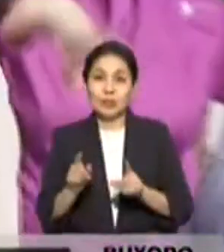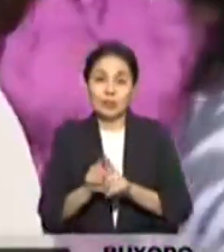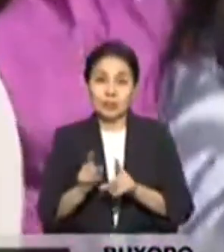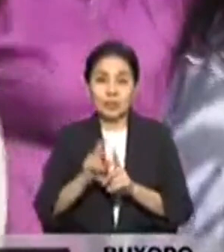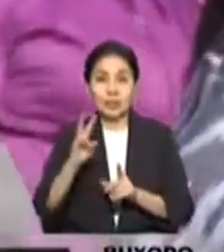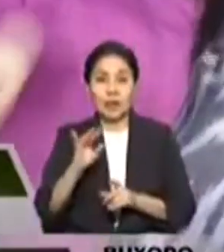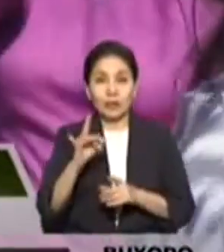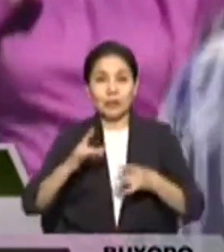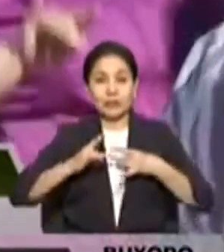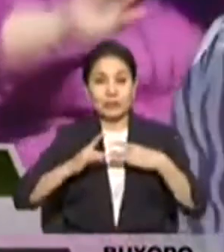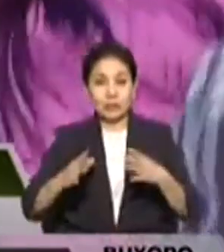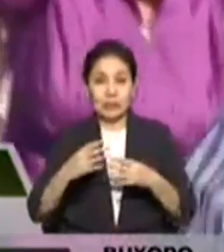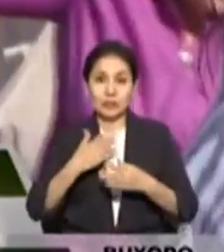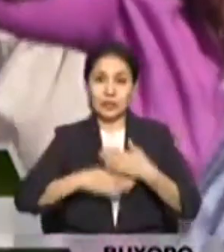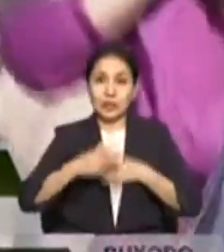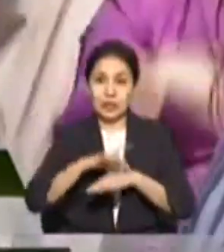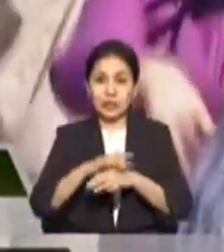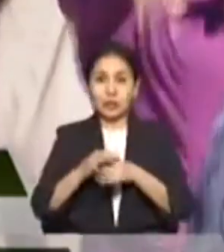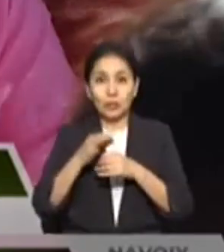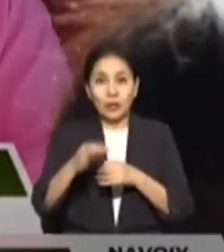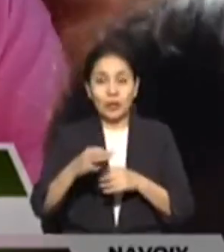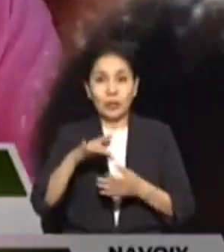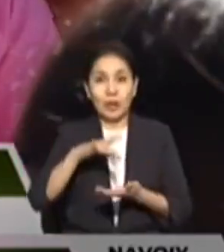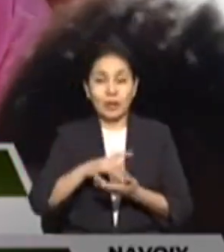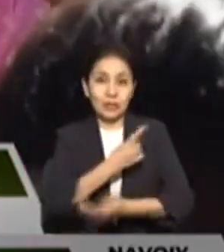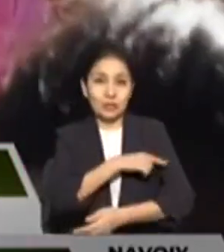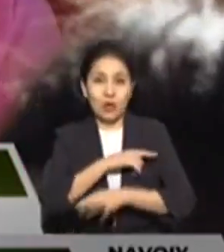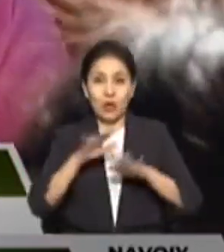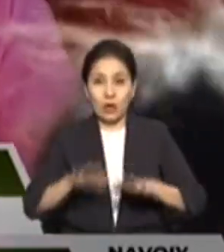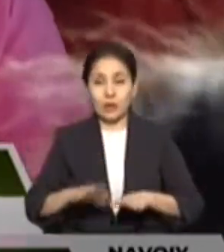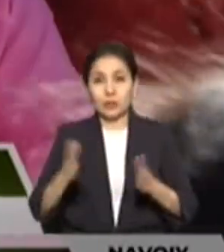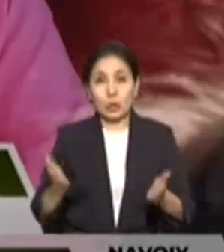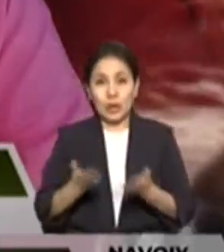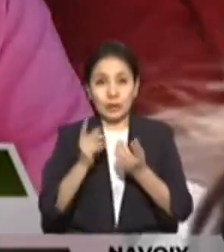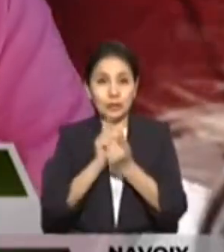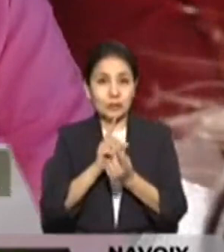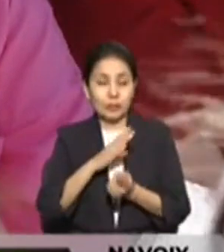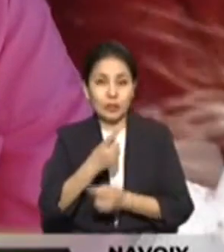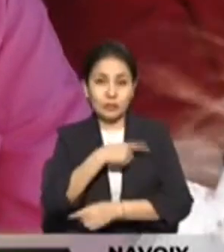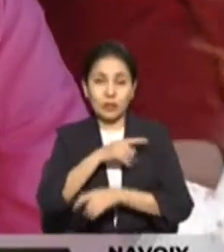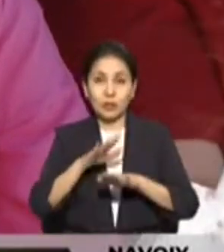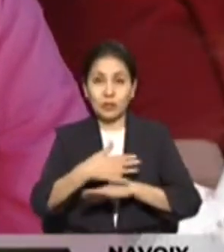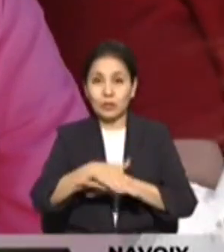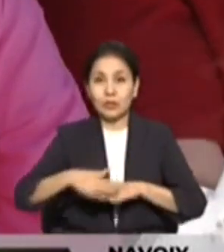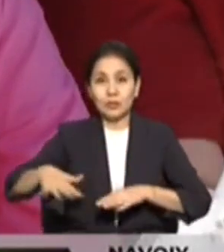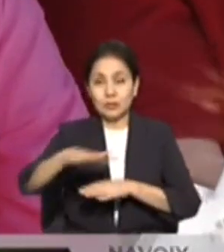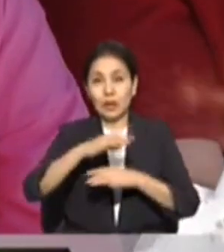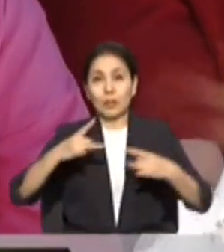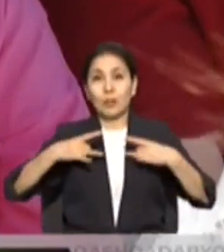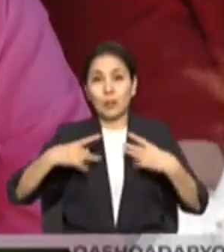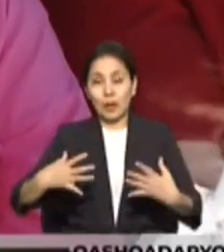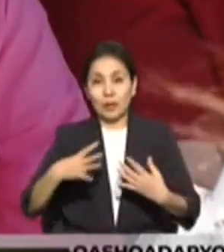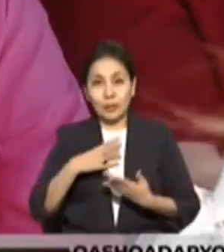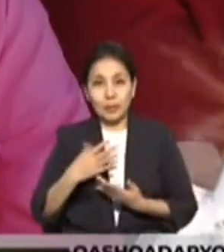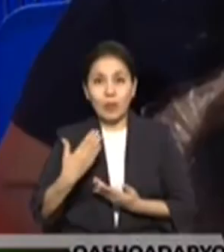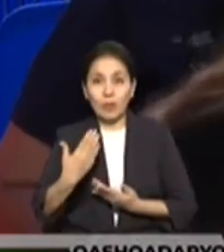Shuningdek, Navro'z ayyomi shodiyonalari Toshkent tumanidagi markaziy shifoxonada ham ko'tarinkilik bilan qarshi olindi. Shifoxona hovlisida bayramona muhit hukmron